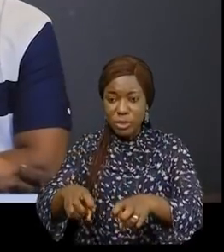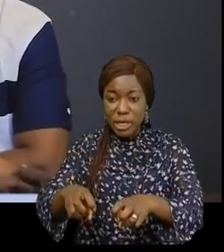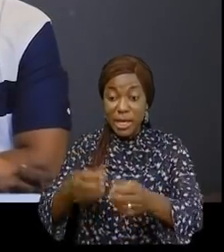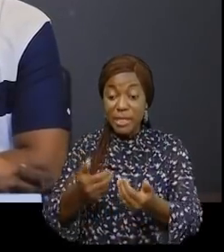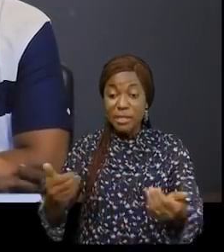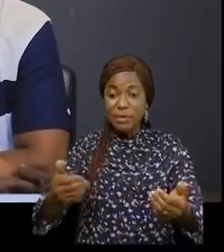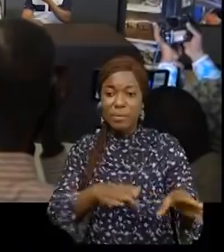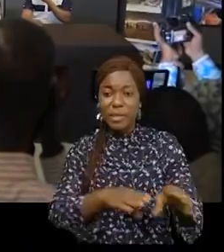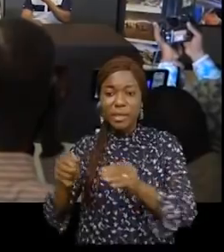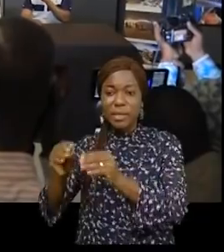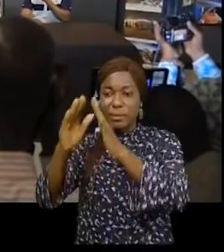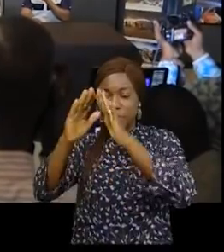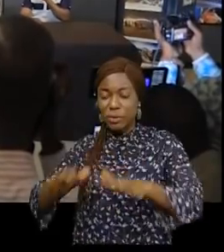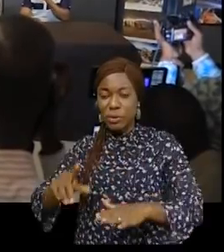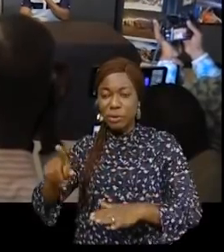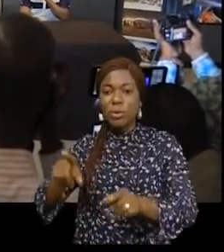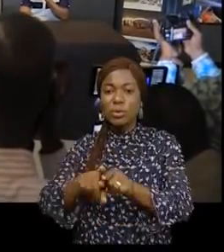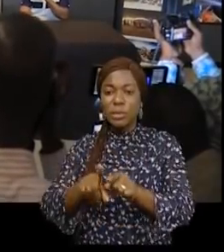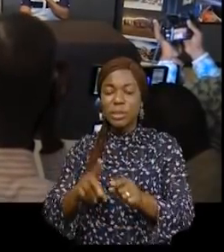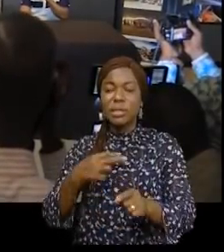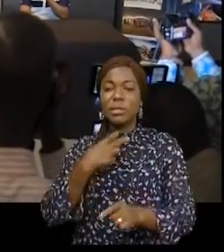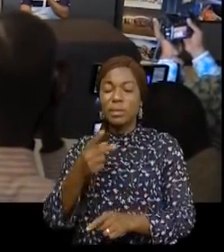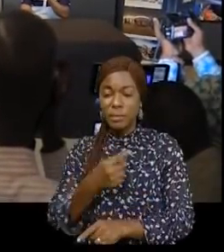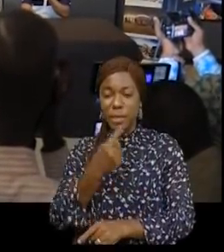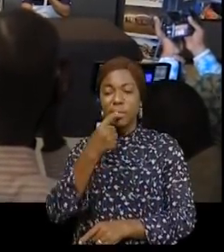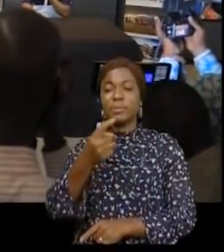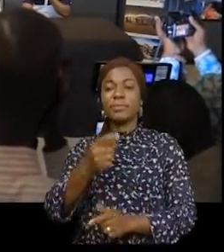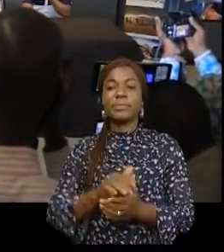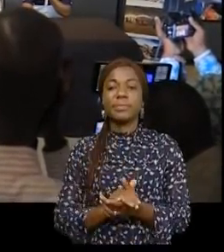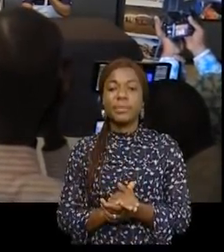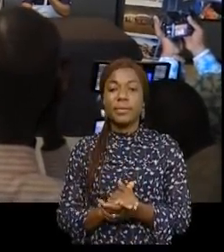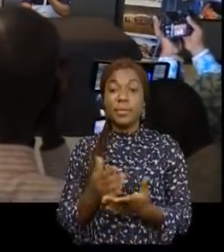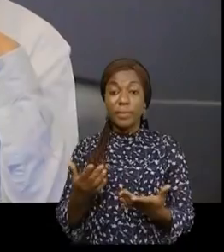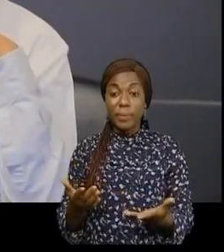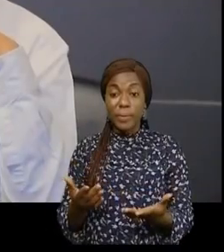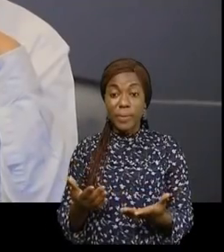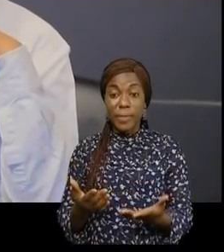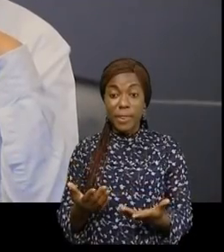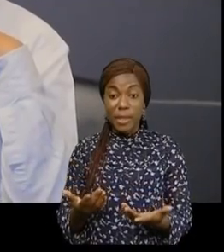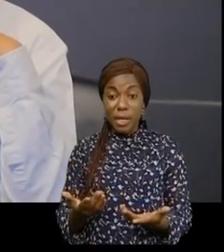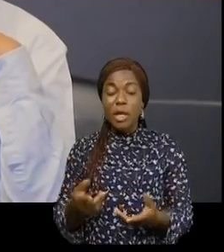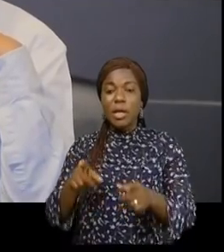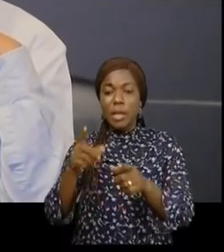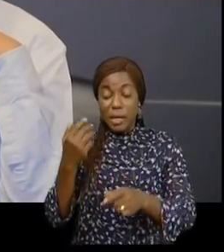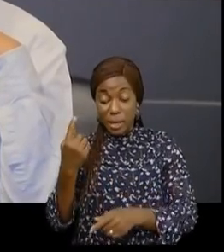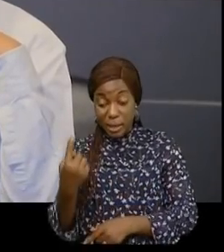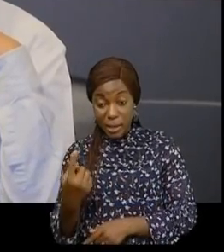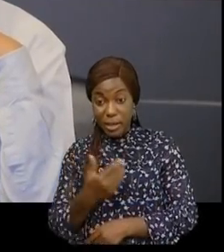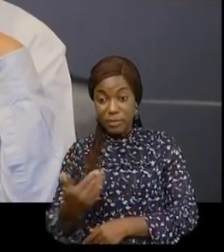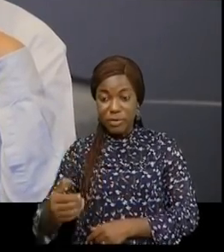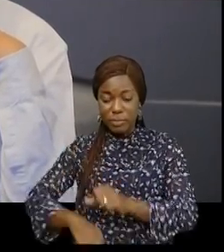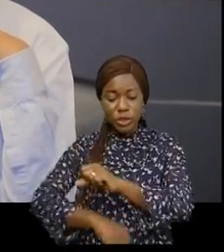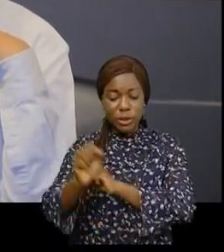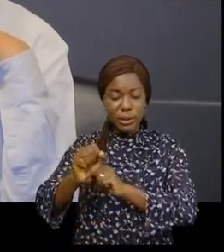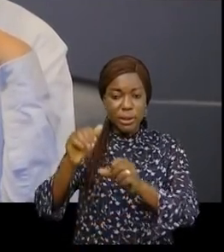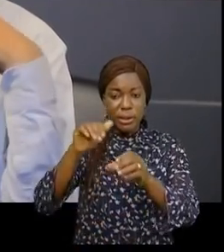toit paternel, a fait entendre son réalisateur. L'histoire de Kinshasa nous raconte la vie de Mika, un enfant qui est chassé de chez lui.